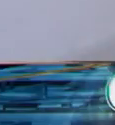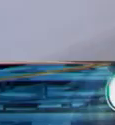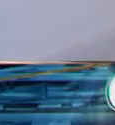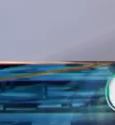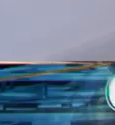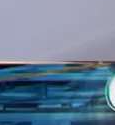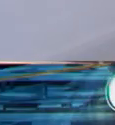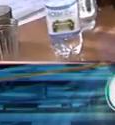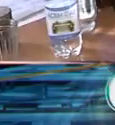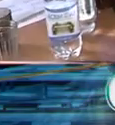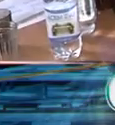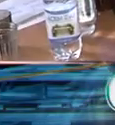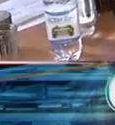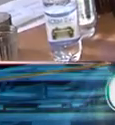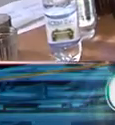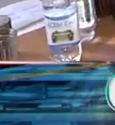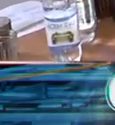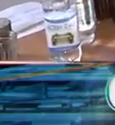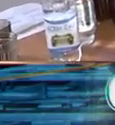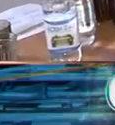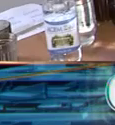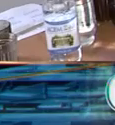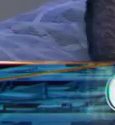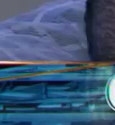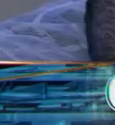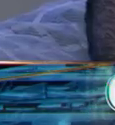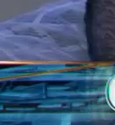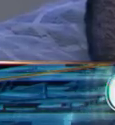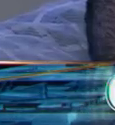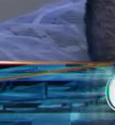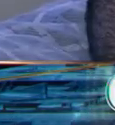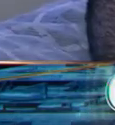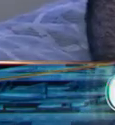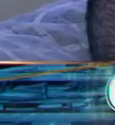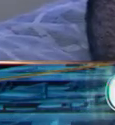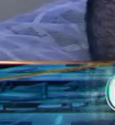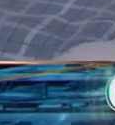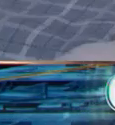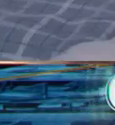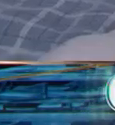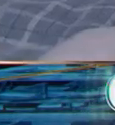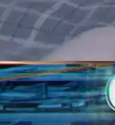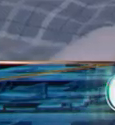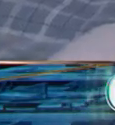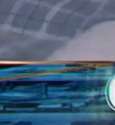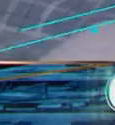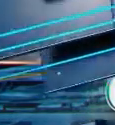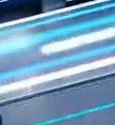Ножки мои ножки, бегите по дорожке. Эндопротезирование можно сделать и бесплатно, в рамках господдержки.